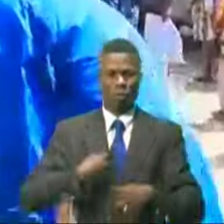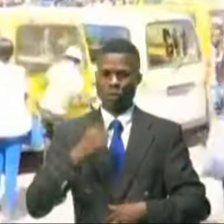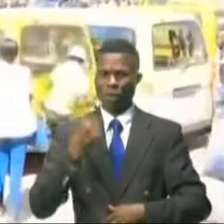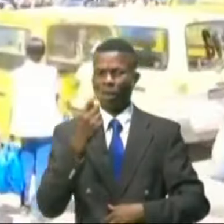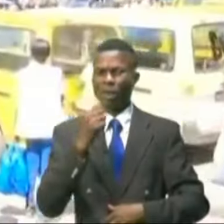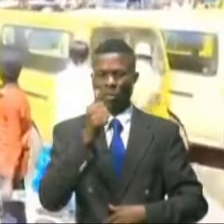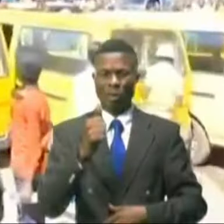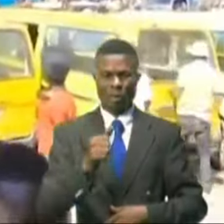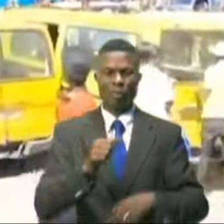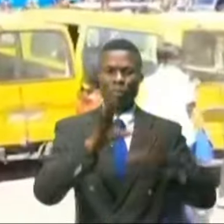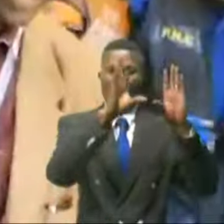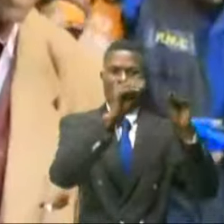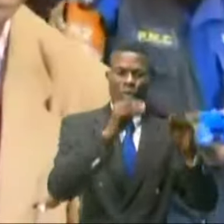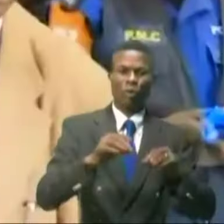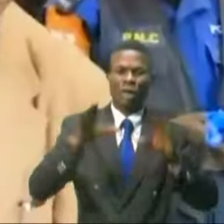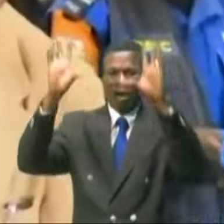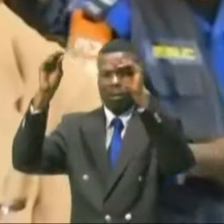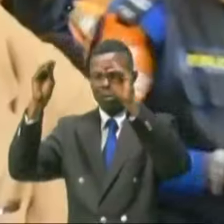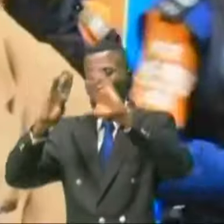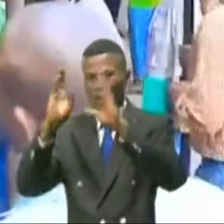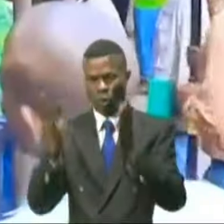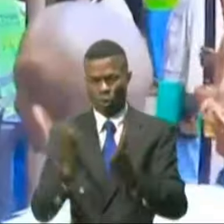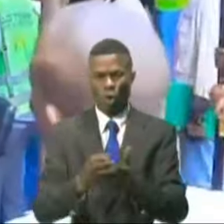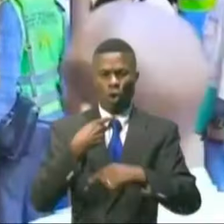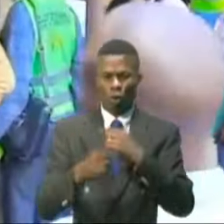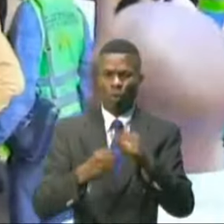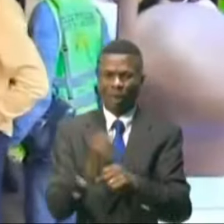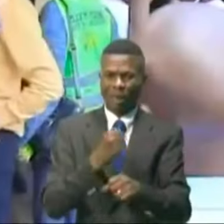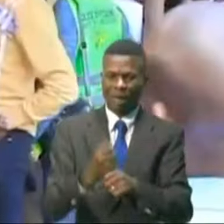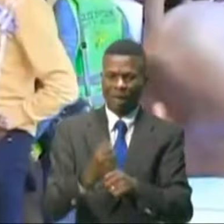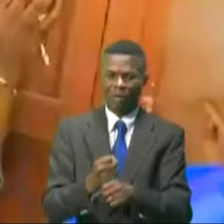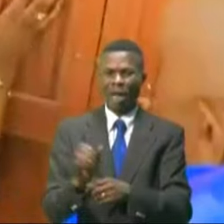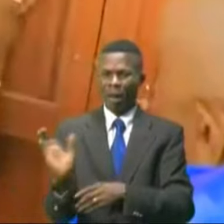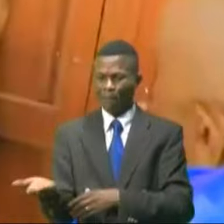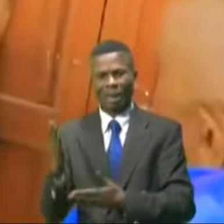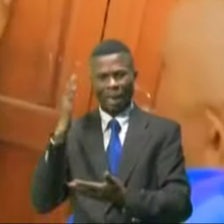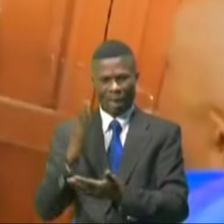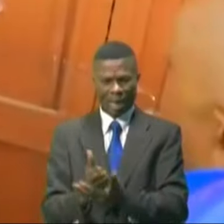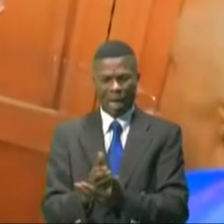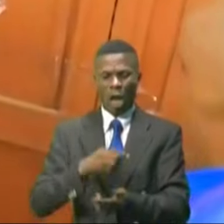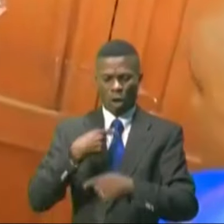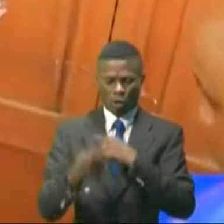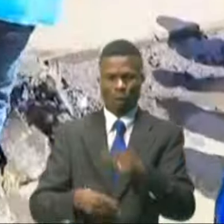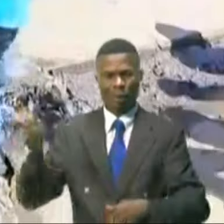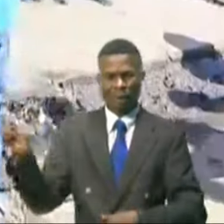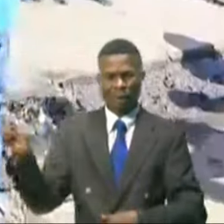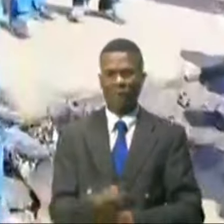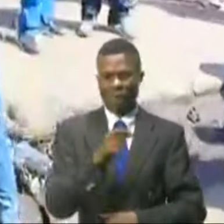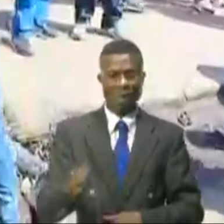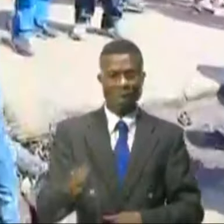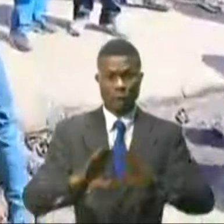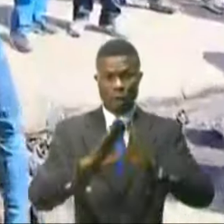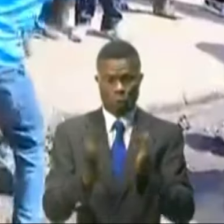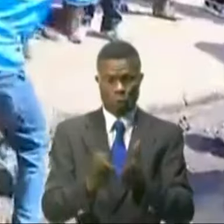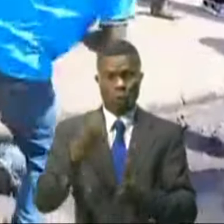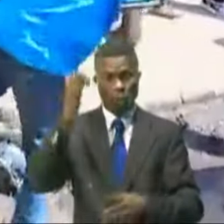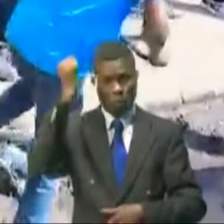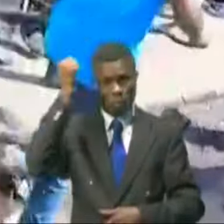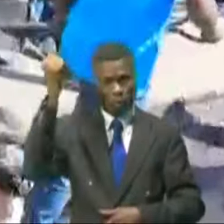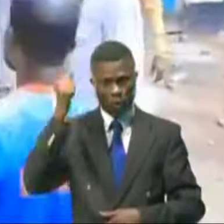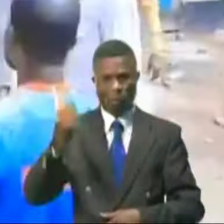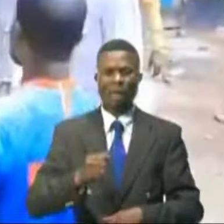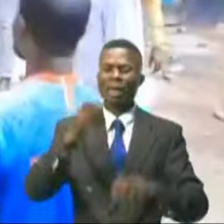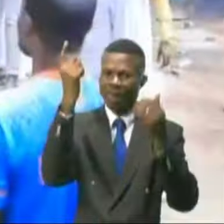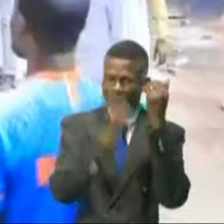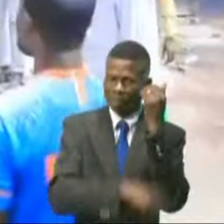et boutiques opérationnels avant 10h ont été scellés pour le non-respect des mesures, j'ai dit ça longo